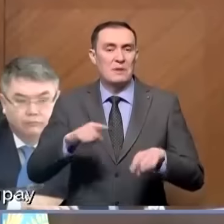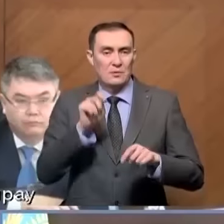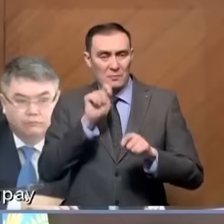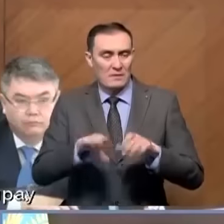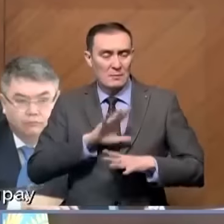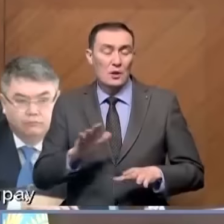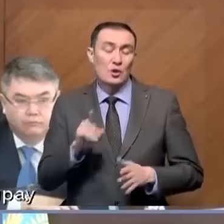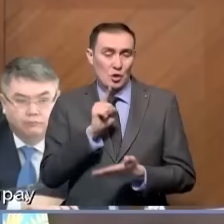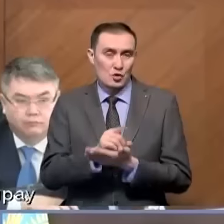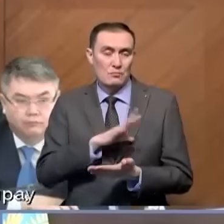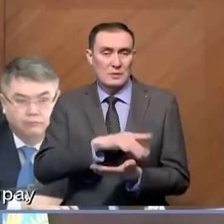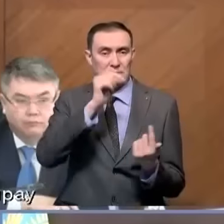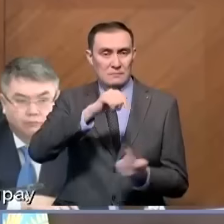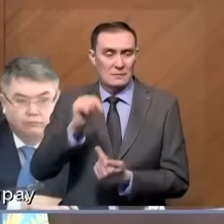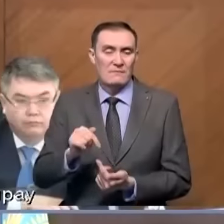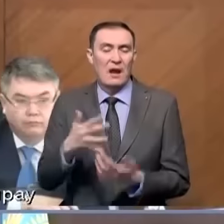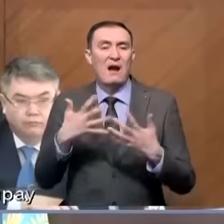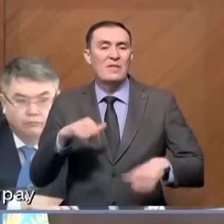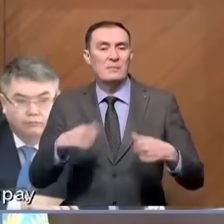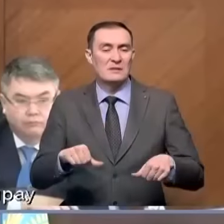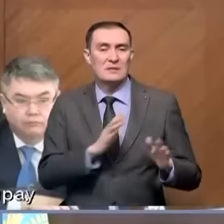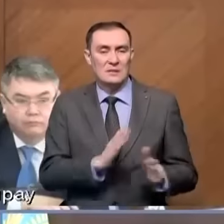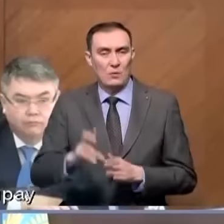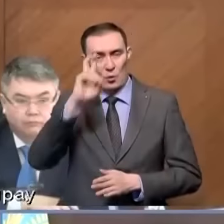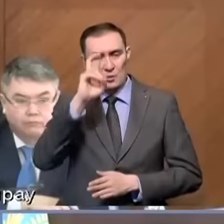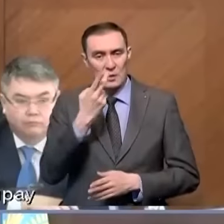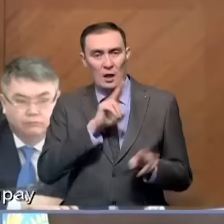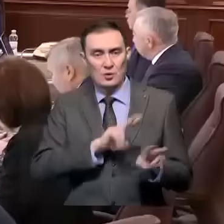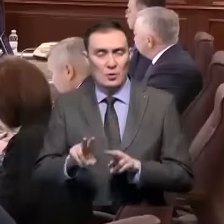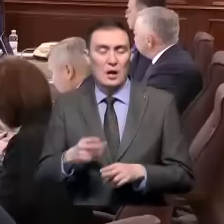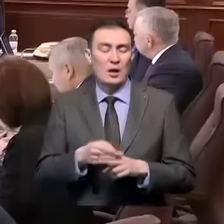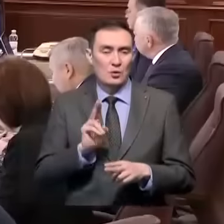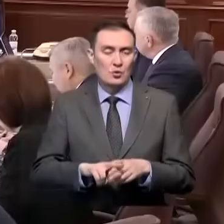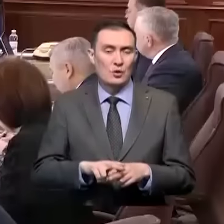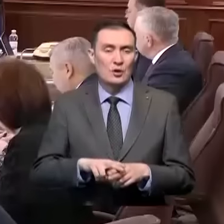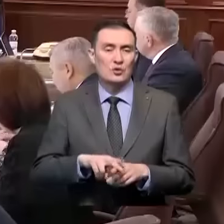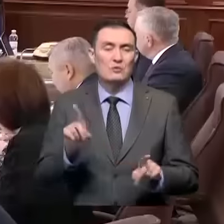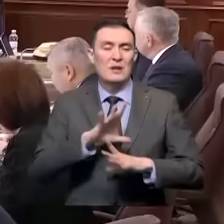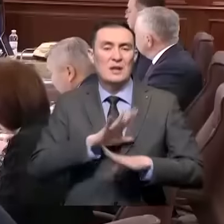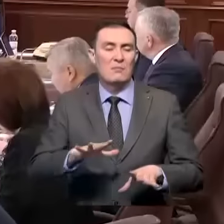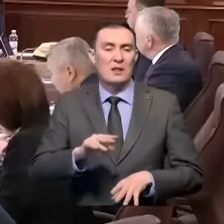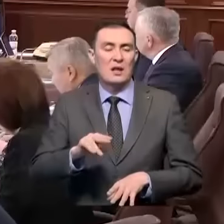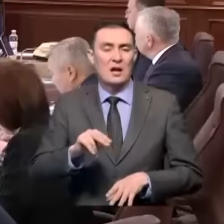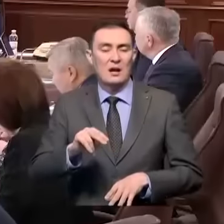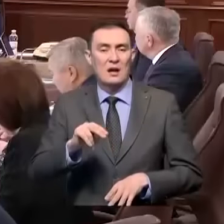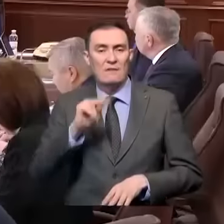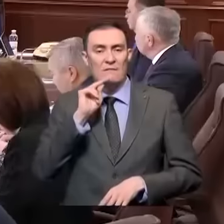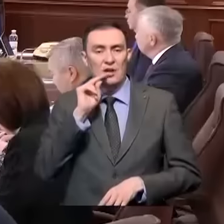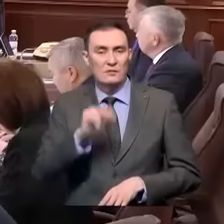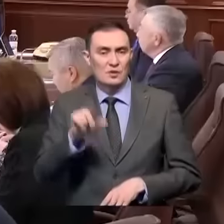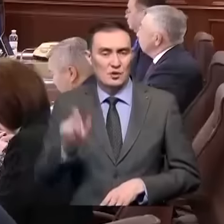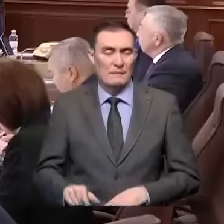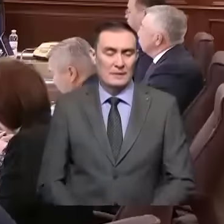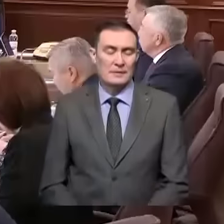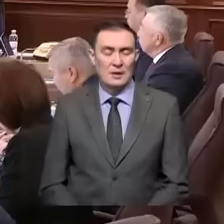В полной мере должна применяться автоматизированная система госконтроля, которая исключит человеческий фактор. В завершении